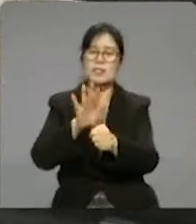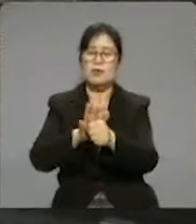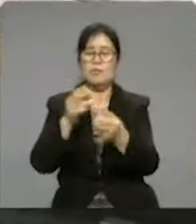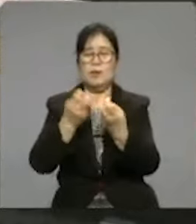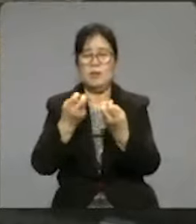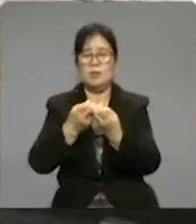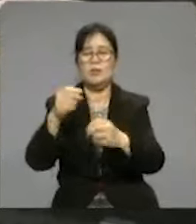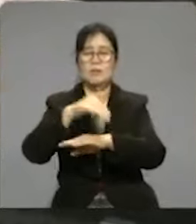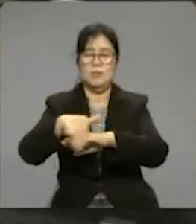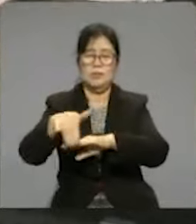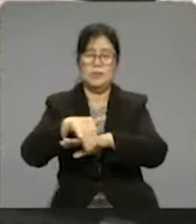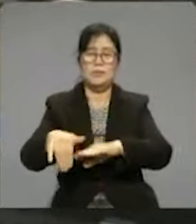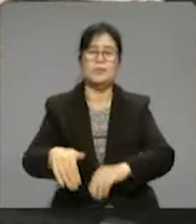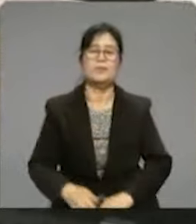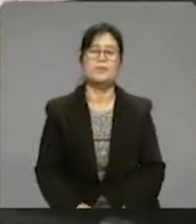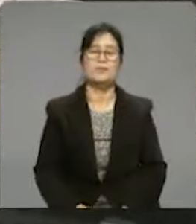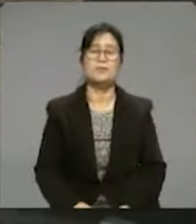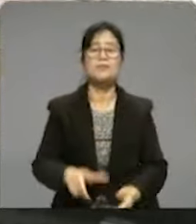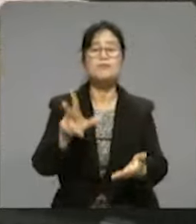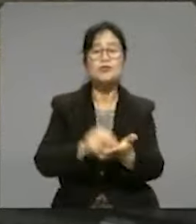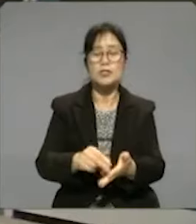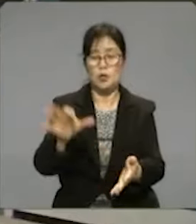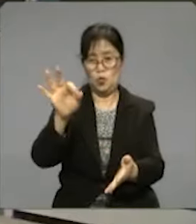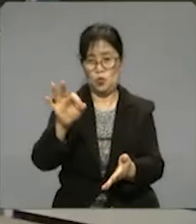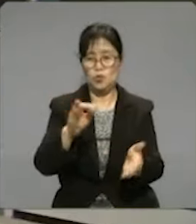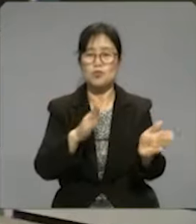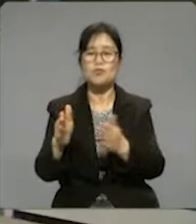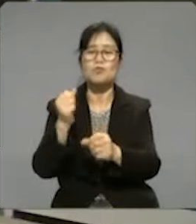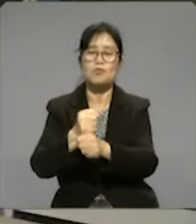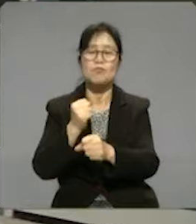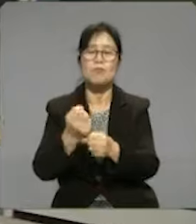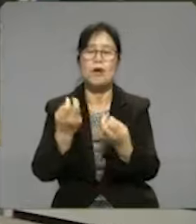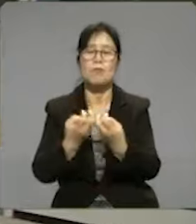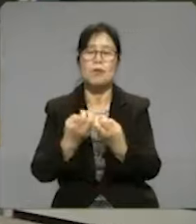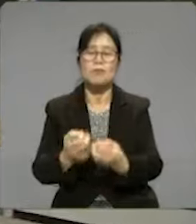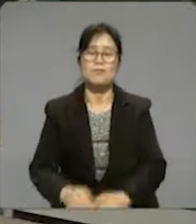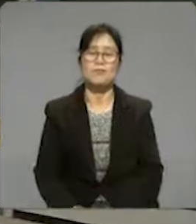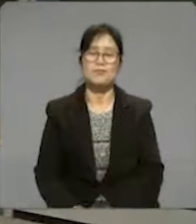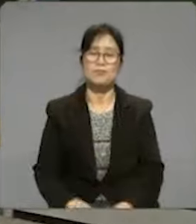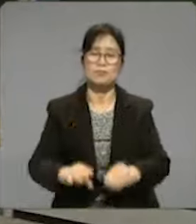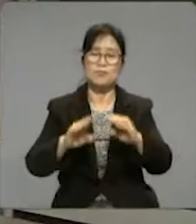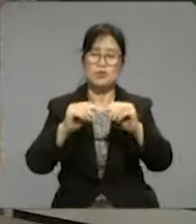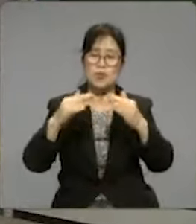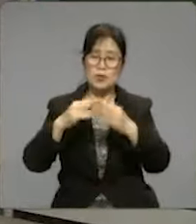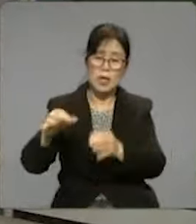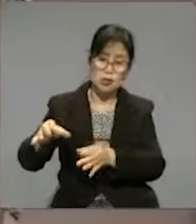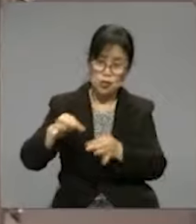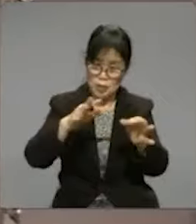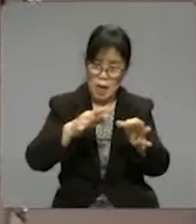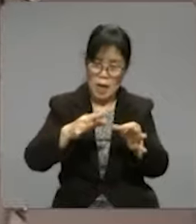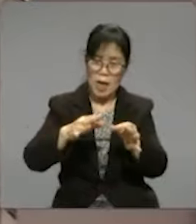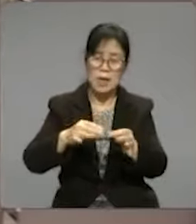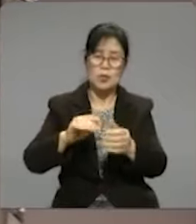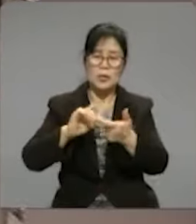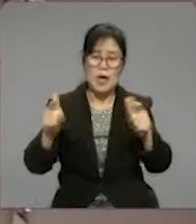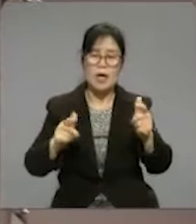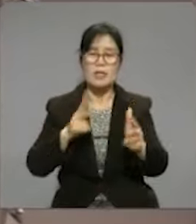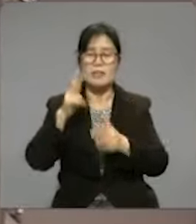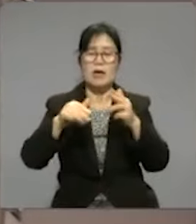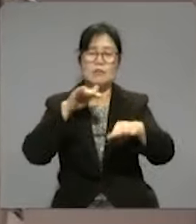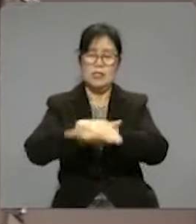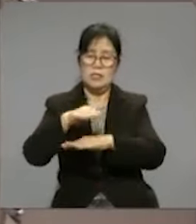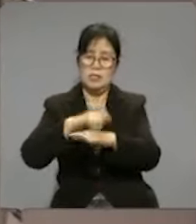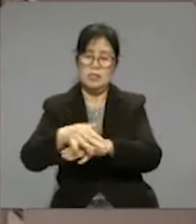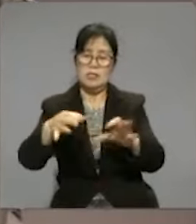마련한다는 방침입니다. 문제는 재원 마련. 국토부는 부동산 투자회사인 리츠 등 다양한 사업 방식을